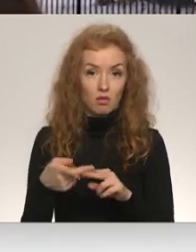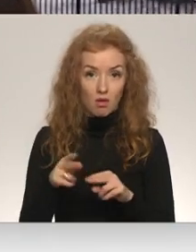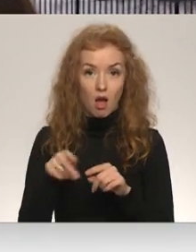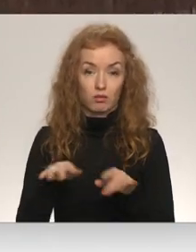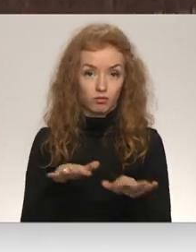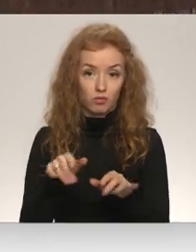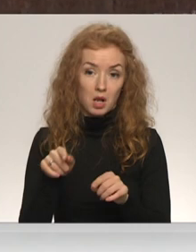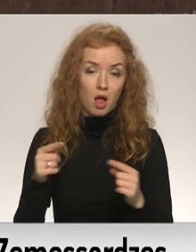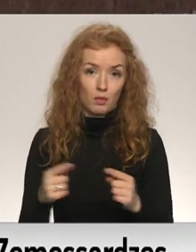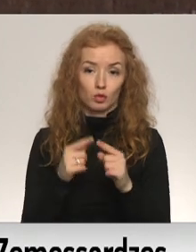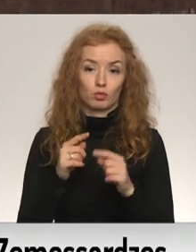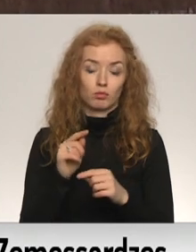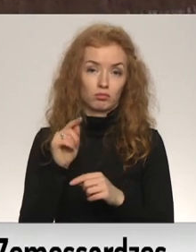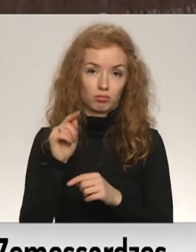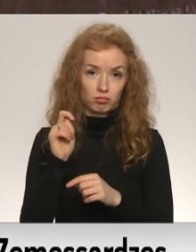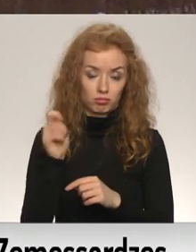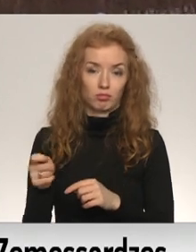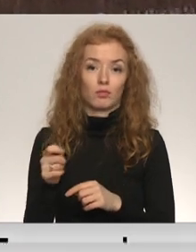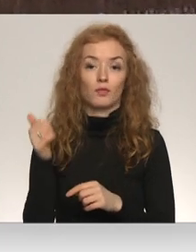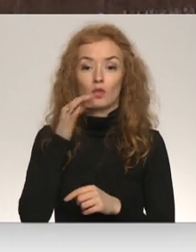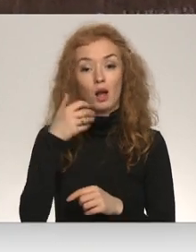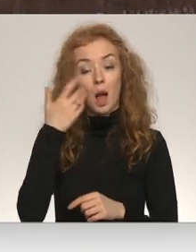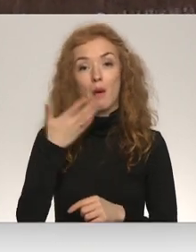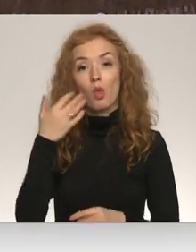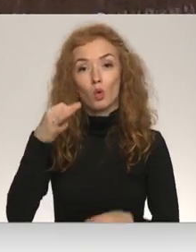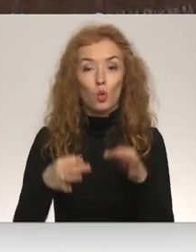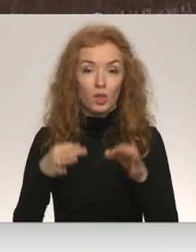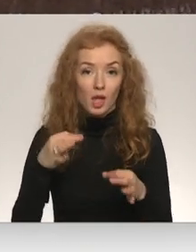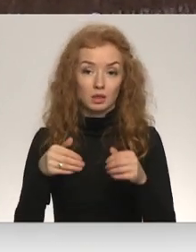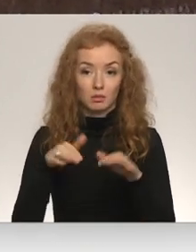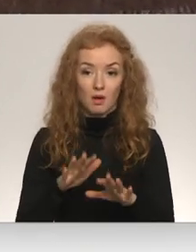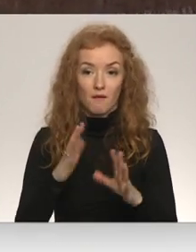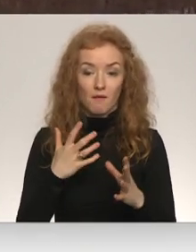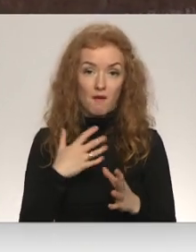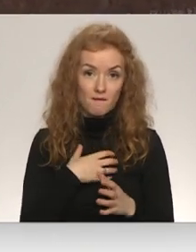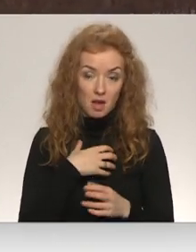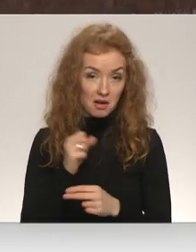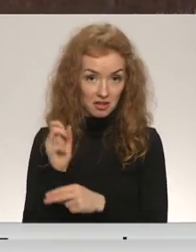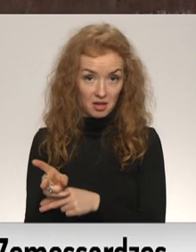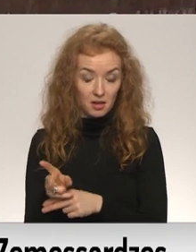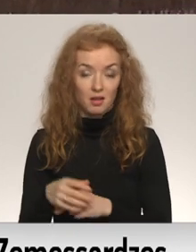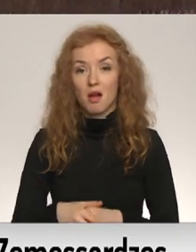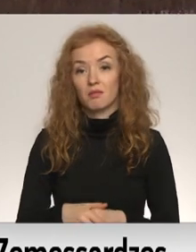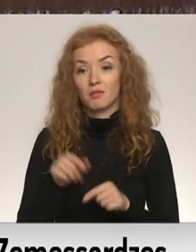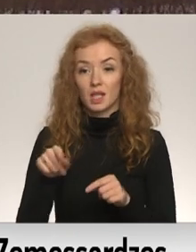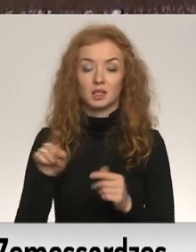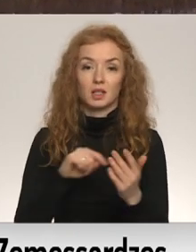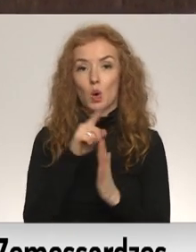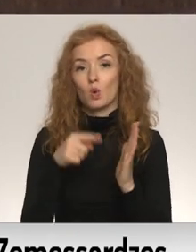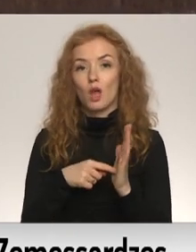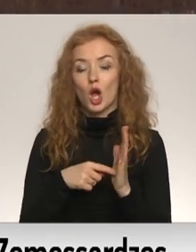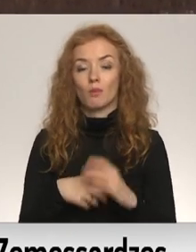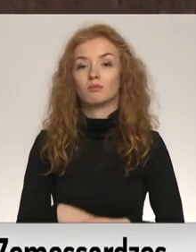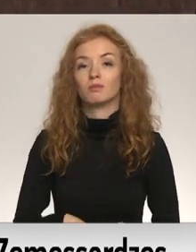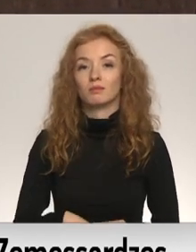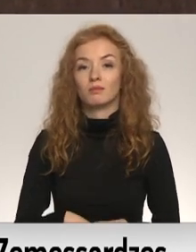tikai pareizi. Kamēr nav notiesāts, nav sprieduma, vai tu vajadzētu stādināt? Tas ir jautājums.